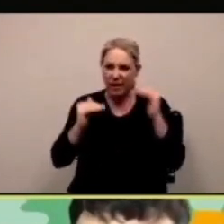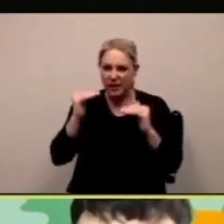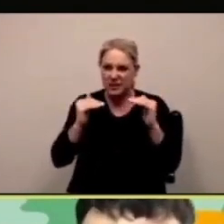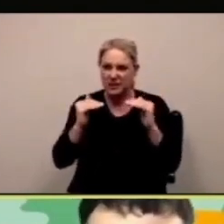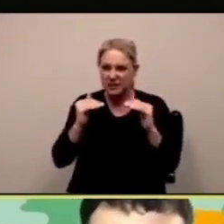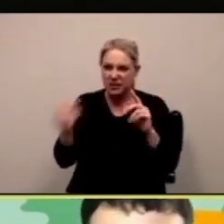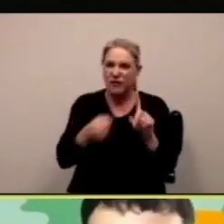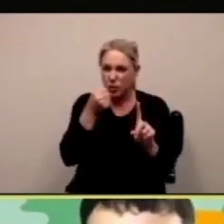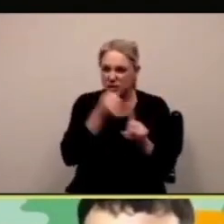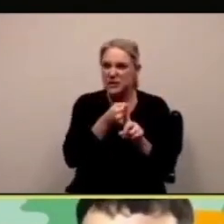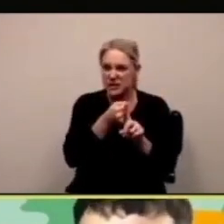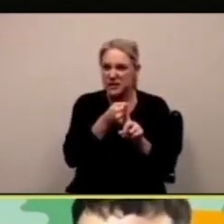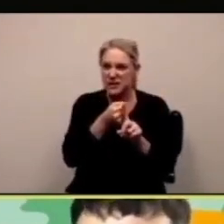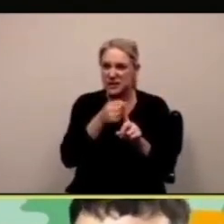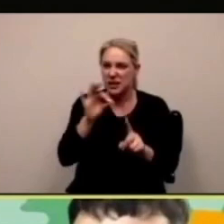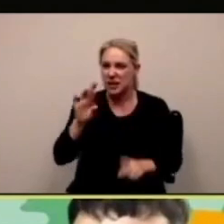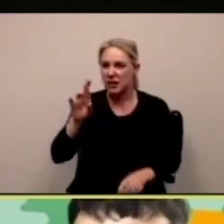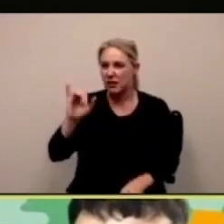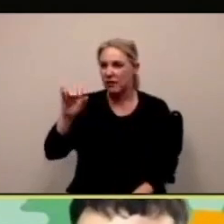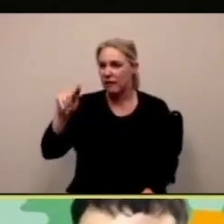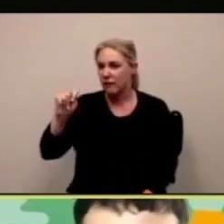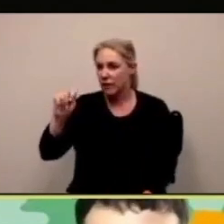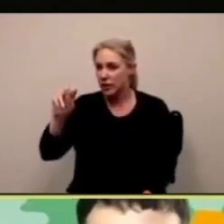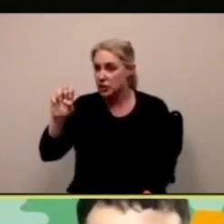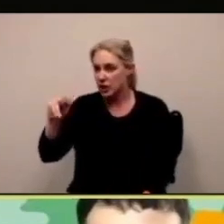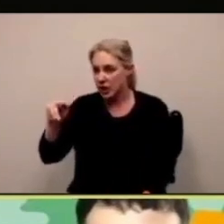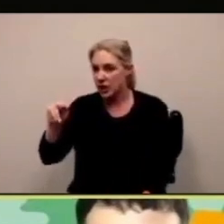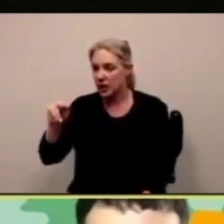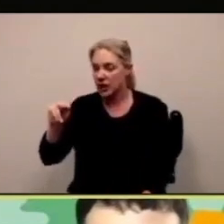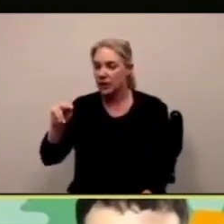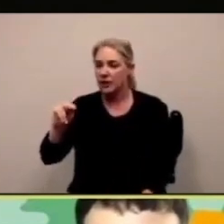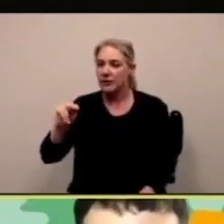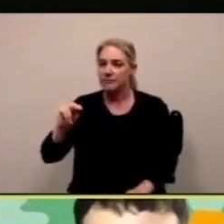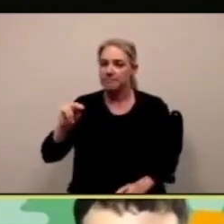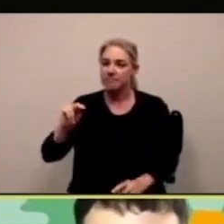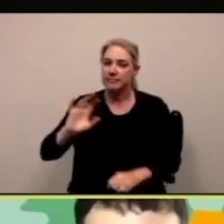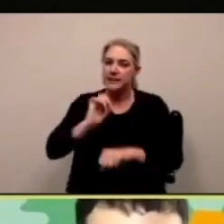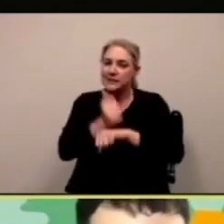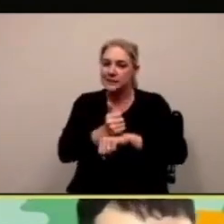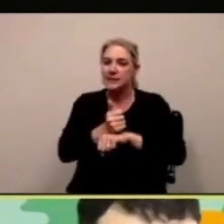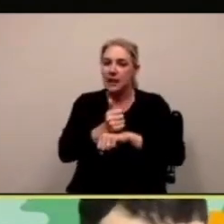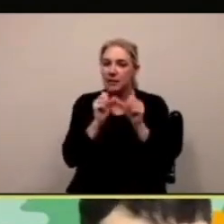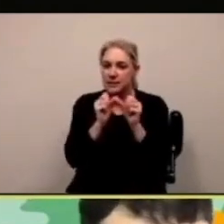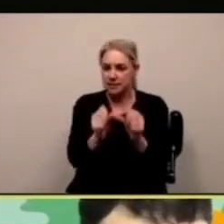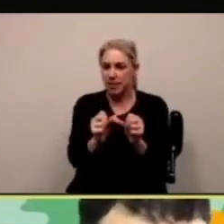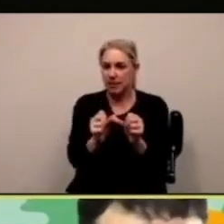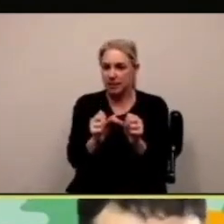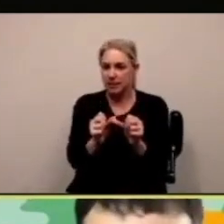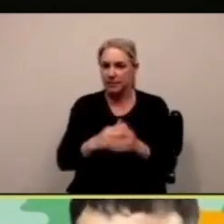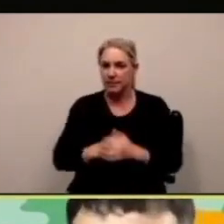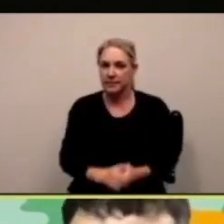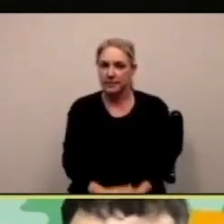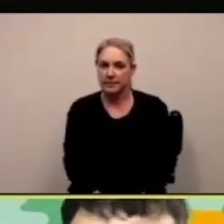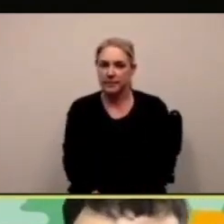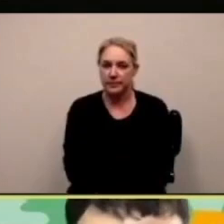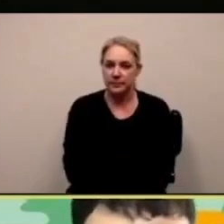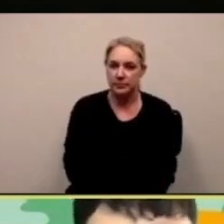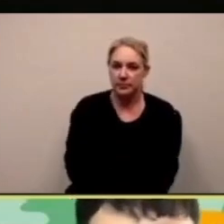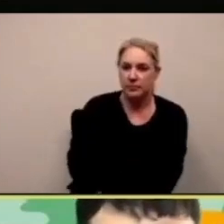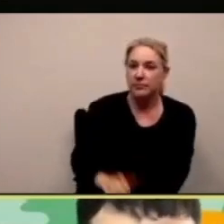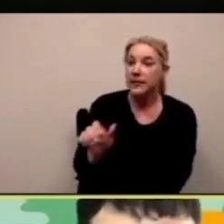続いていますであとこちらの方に床を触るとあとこれがトマト